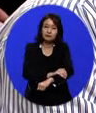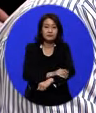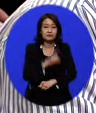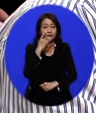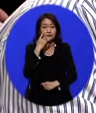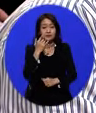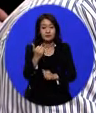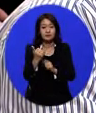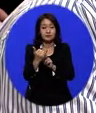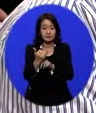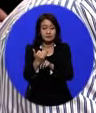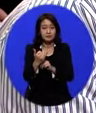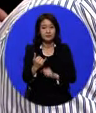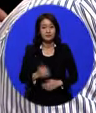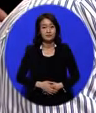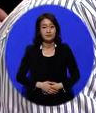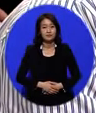지혜로운 부모인데